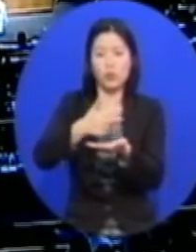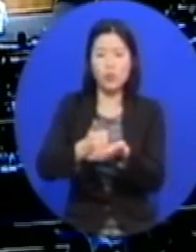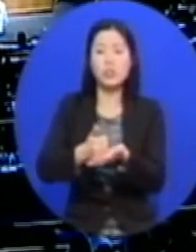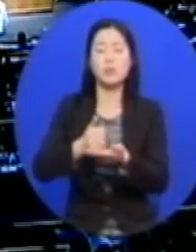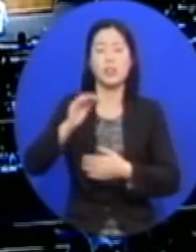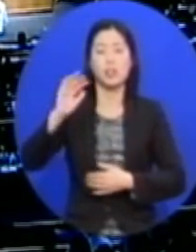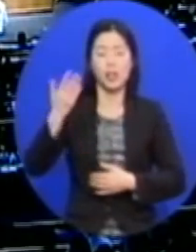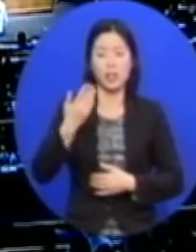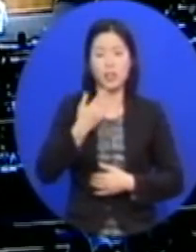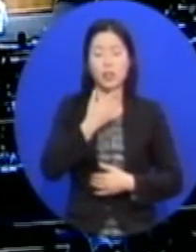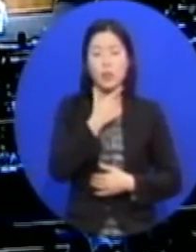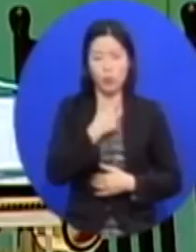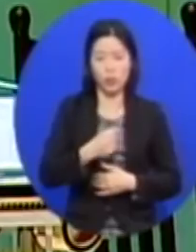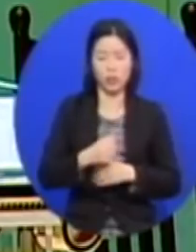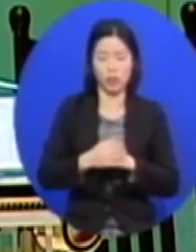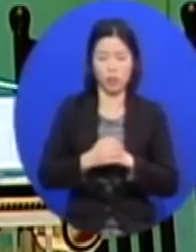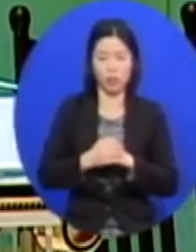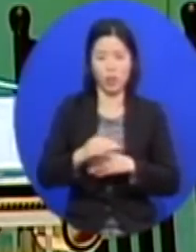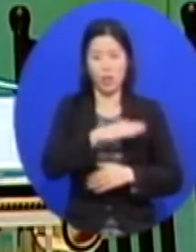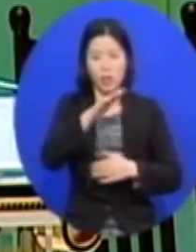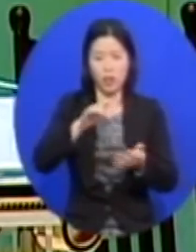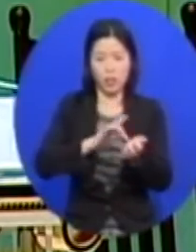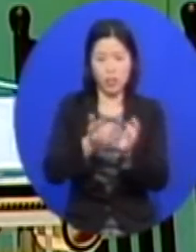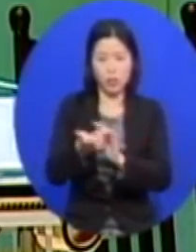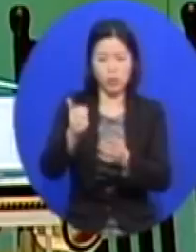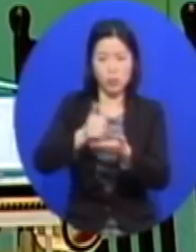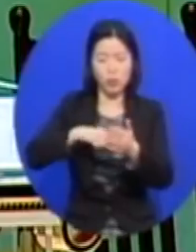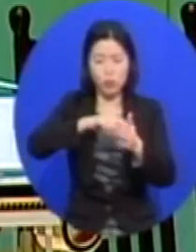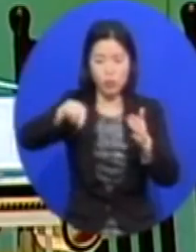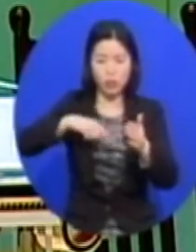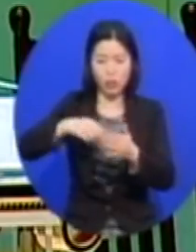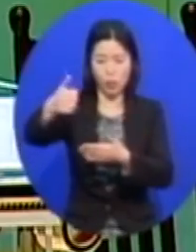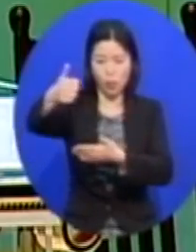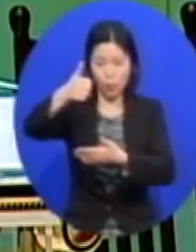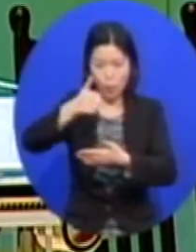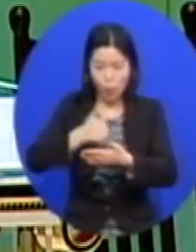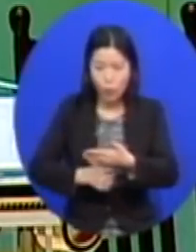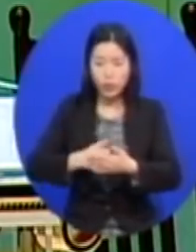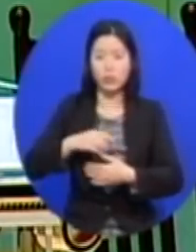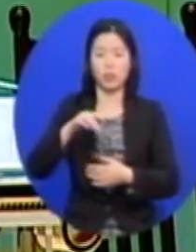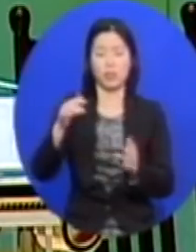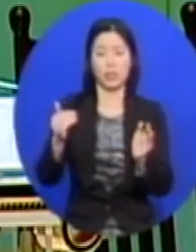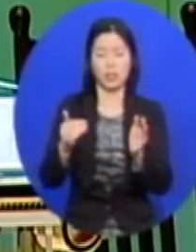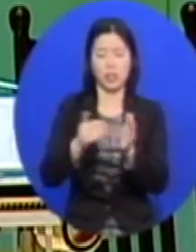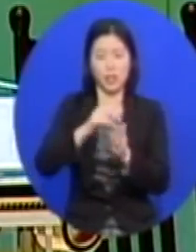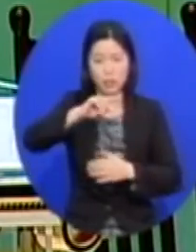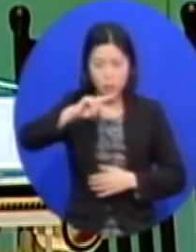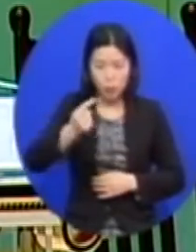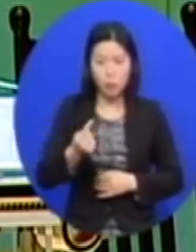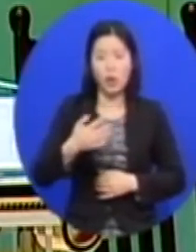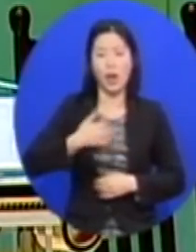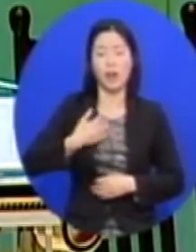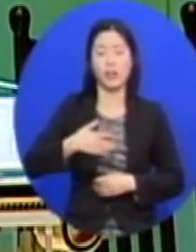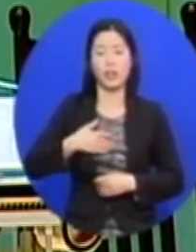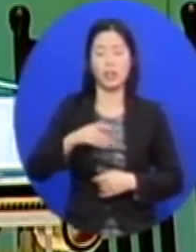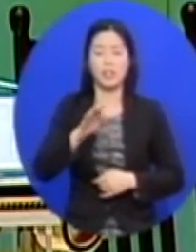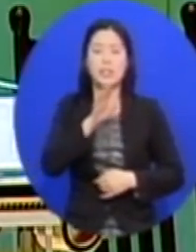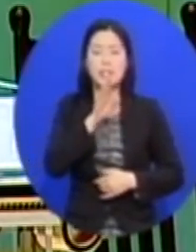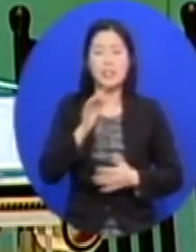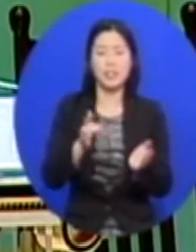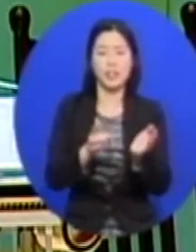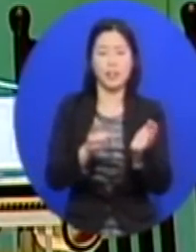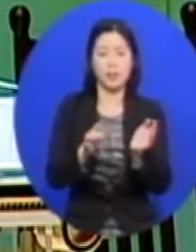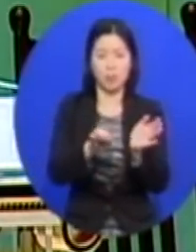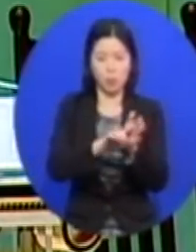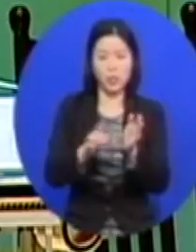거예요 예수님이 우리 안에 오시는 것 까지 알아야 예수님을 진짜 믿는 거예요 내가 죄 사함